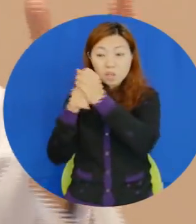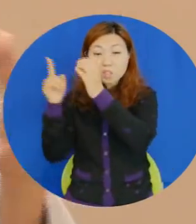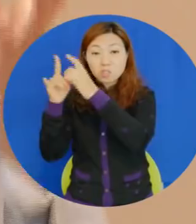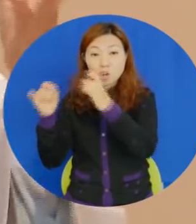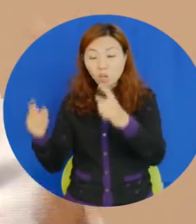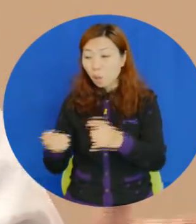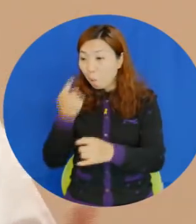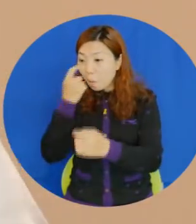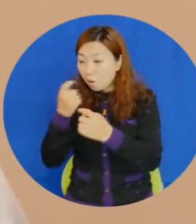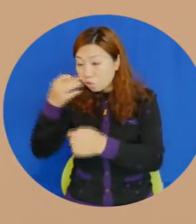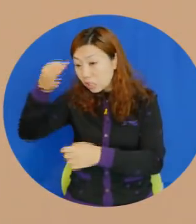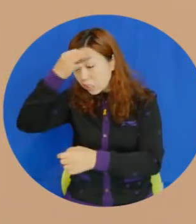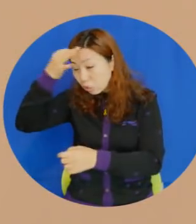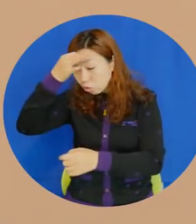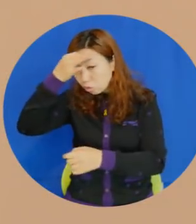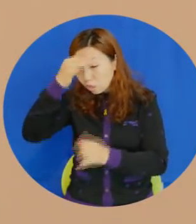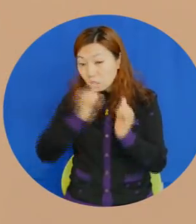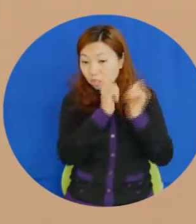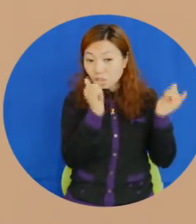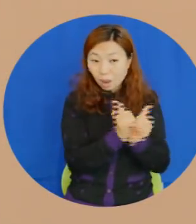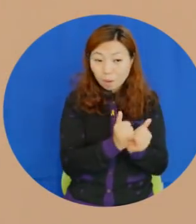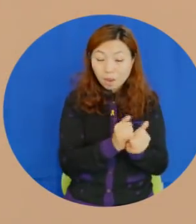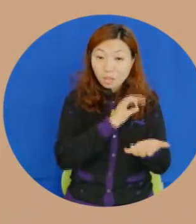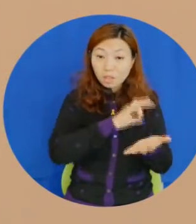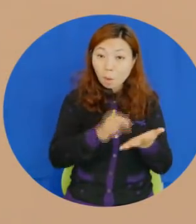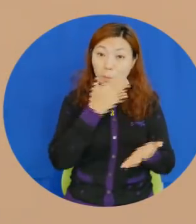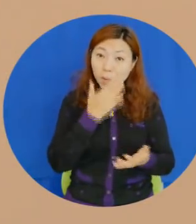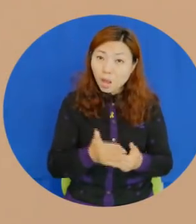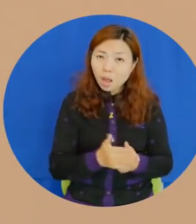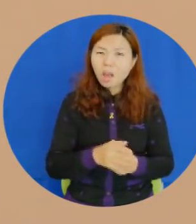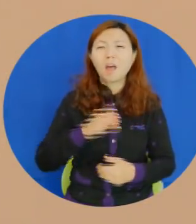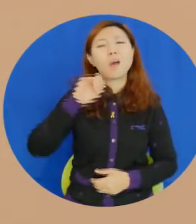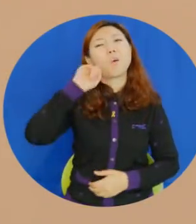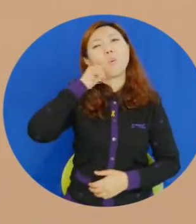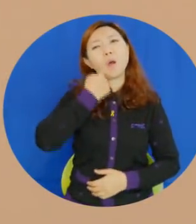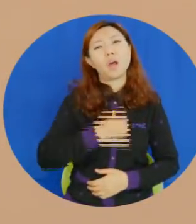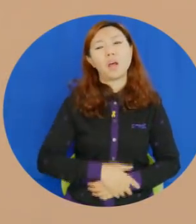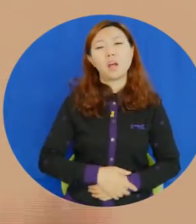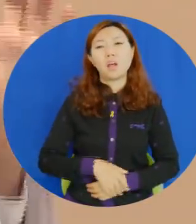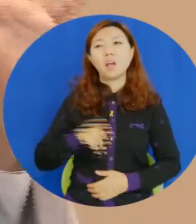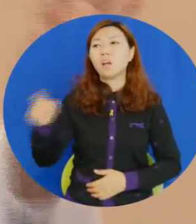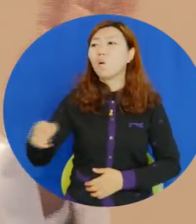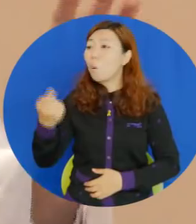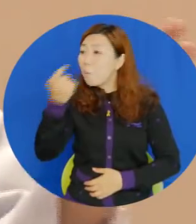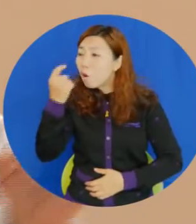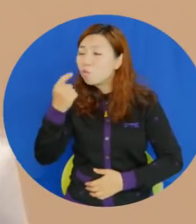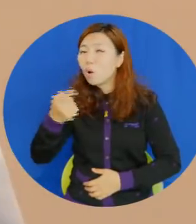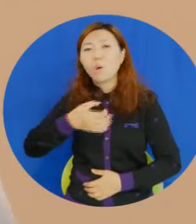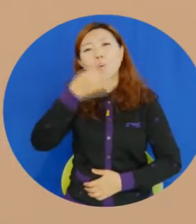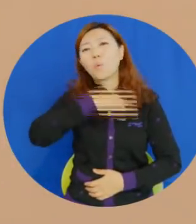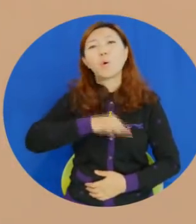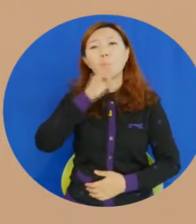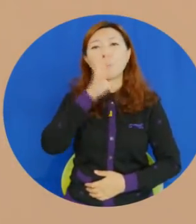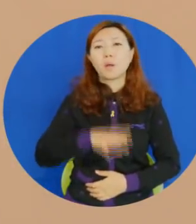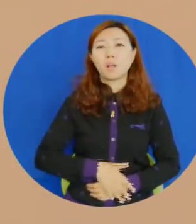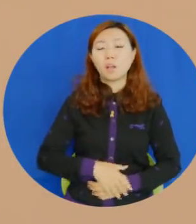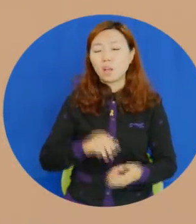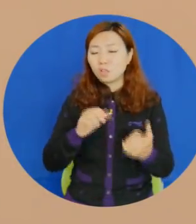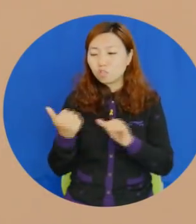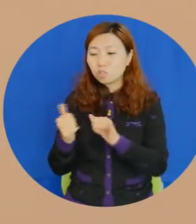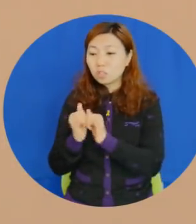절에서 배운 그 온갖 재능이 세상에 쓸모가 있어요, 없어요? 없어. 교육이, 이 교육은 이제 끝났다는